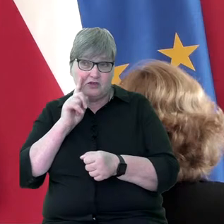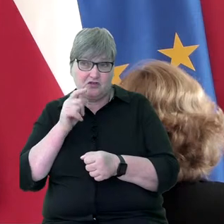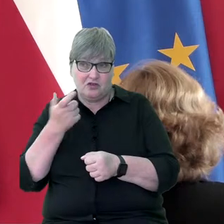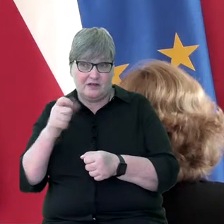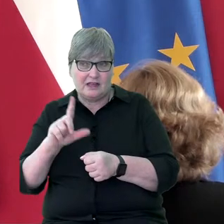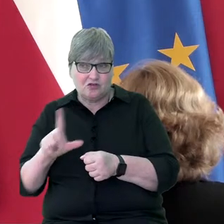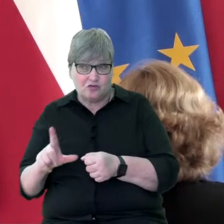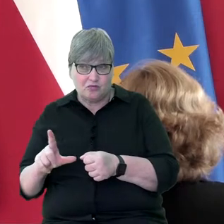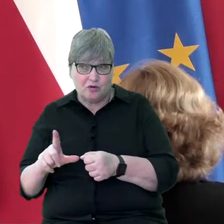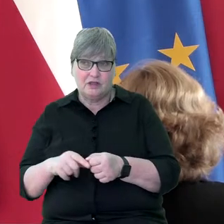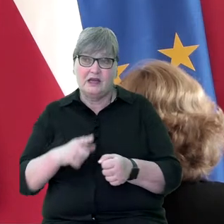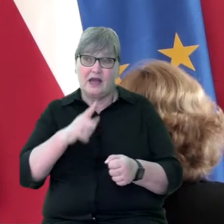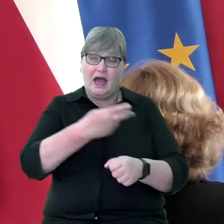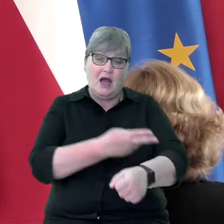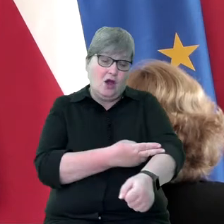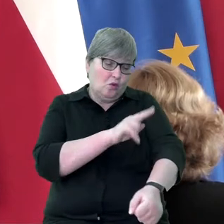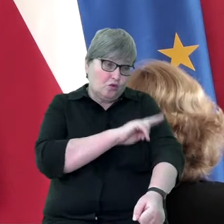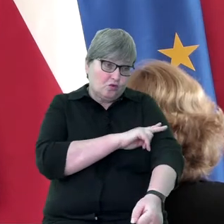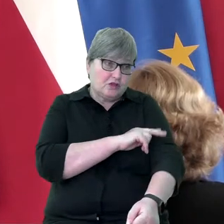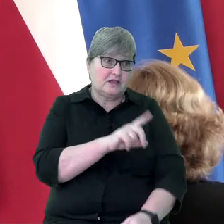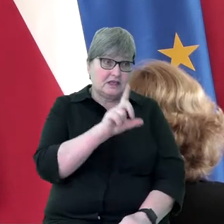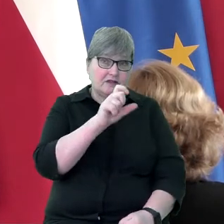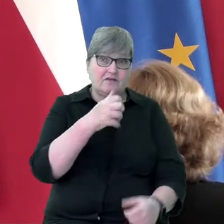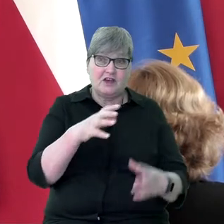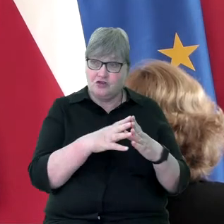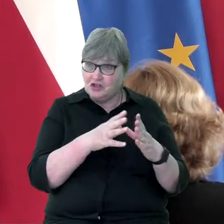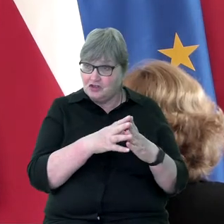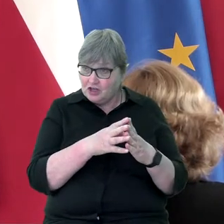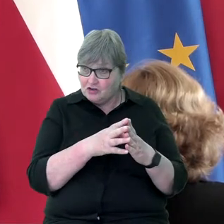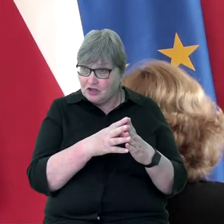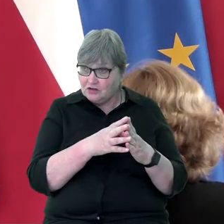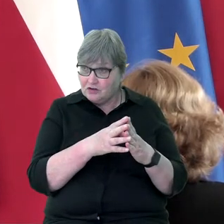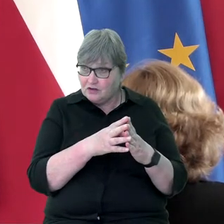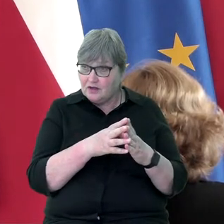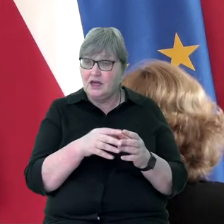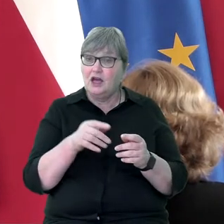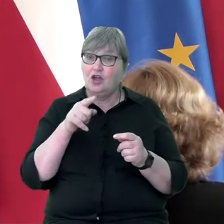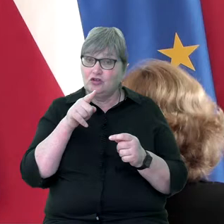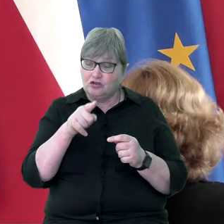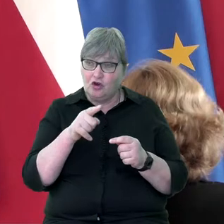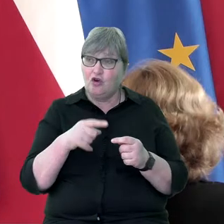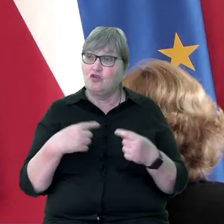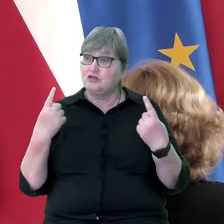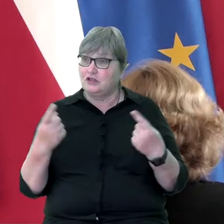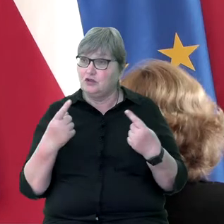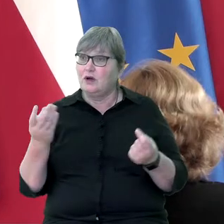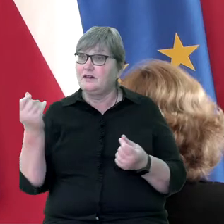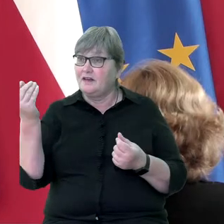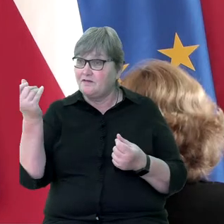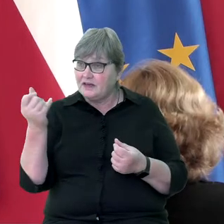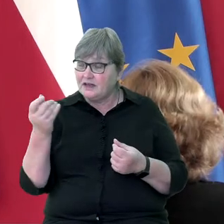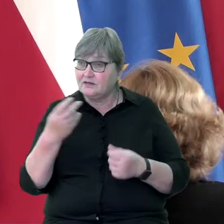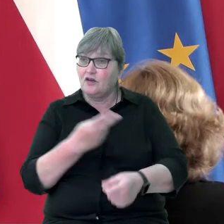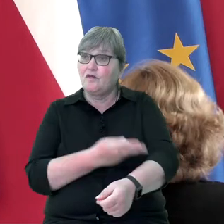urzędnik 210, czyli tutaj rzeczywiście pod tym względem sytuacja finansowa była korzystniejsza.